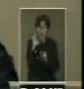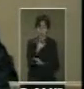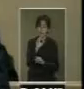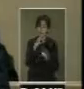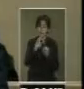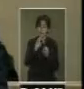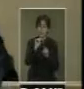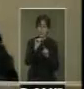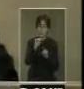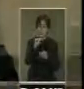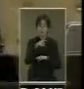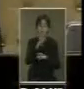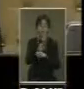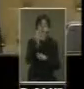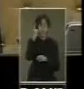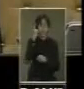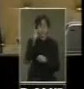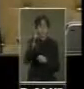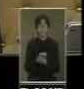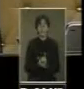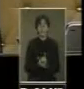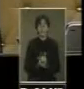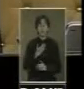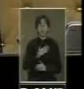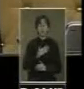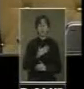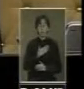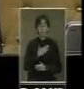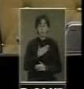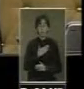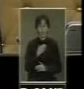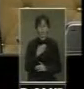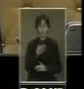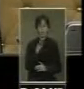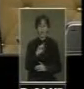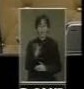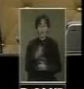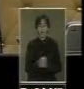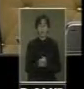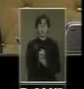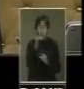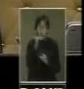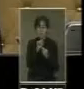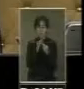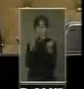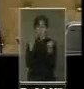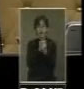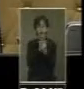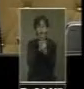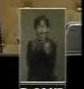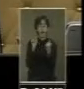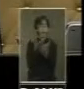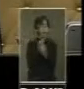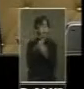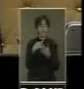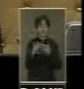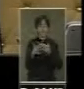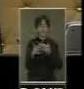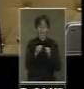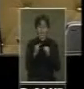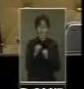ด้วยครับขอบคุณครับ เอานะครับผมวินิจฉัยนะครับบอกว่าอาจจะมีวกวนนิดหน่อยท่านพยายาม